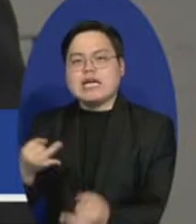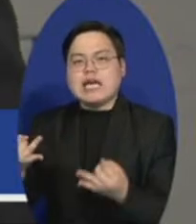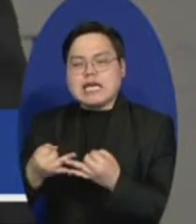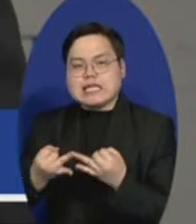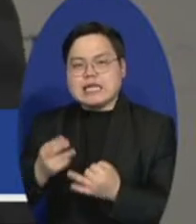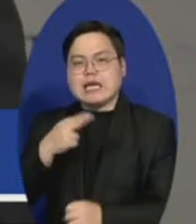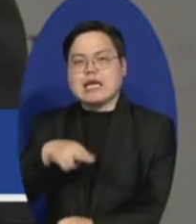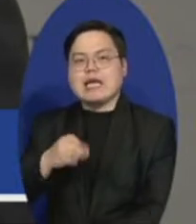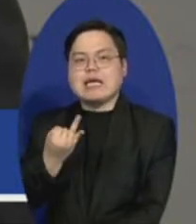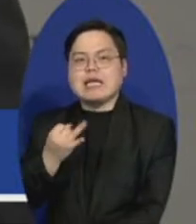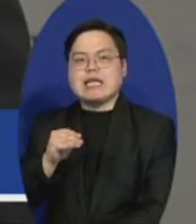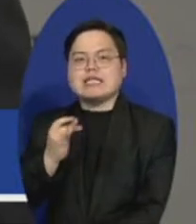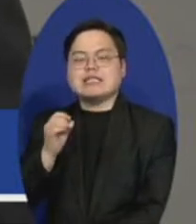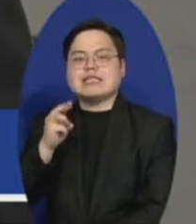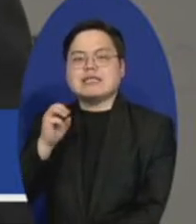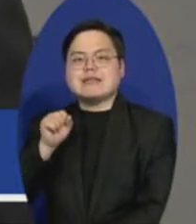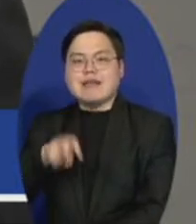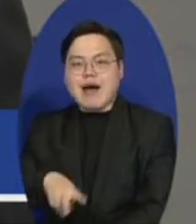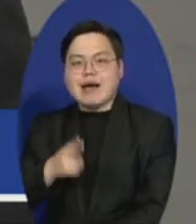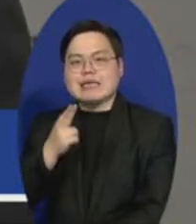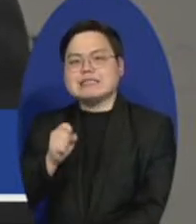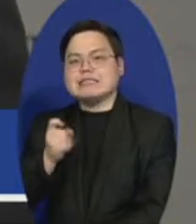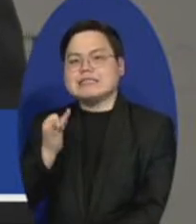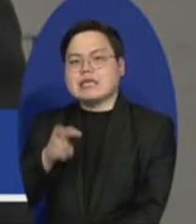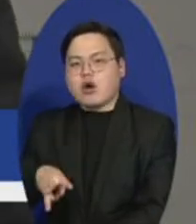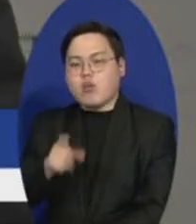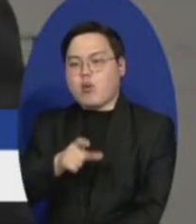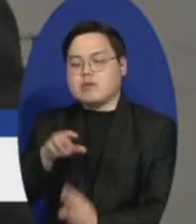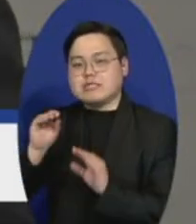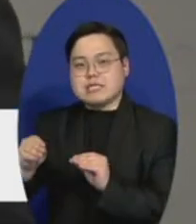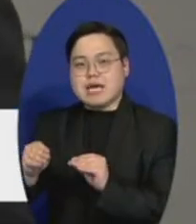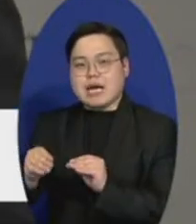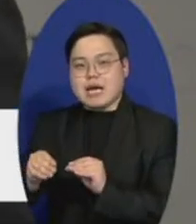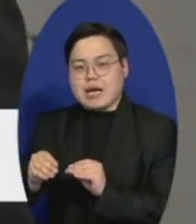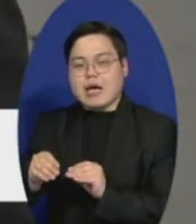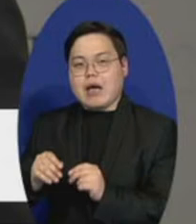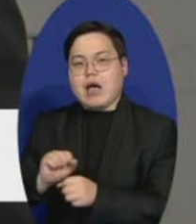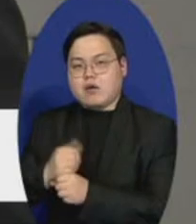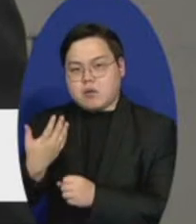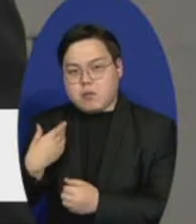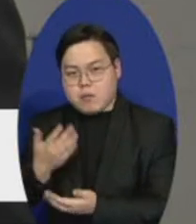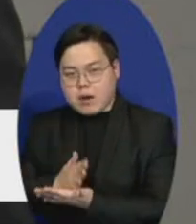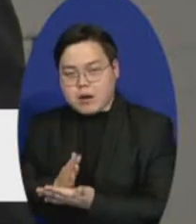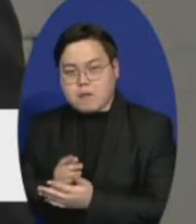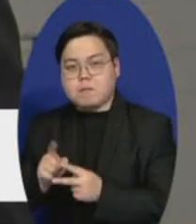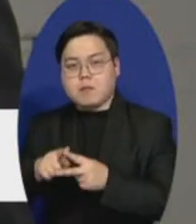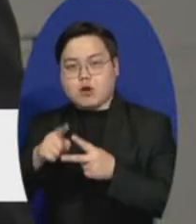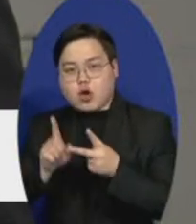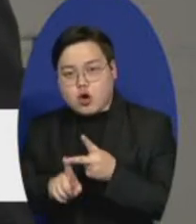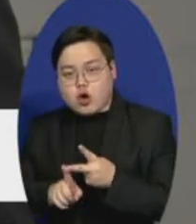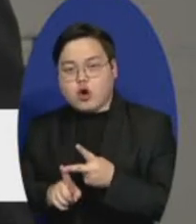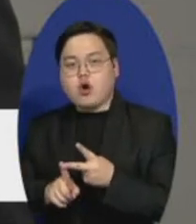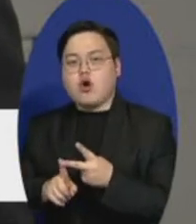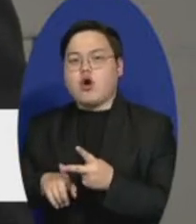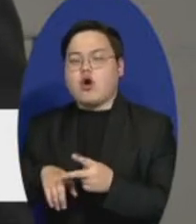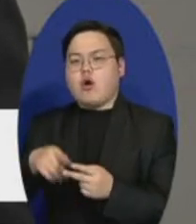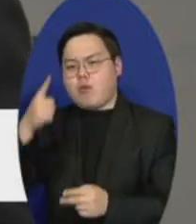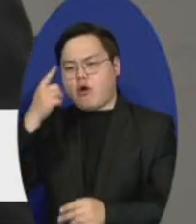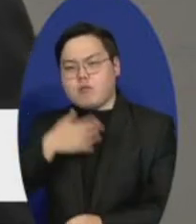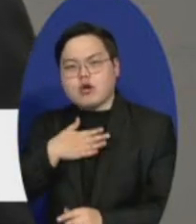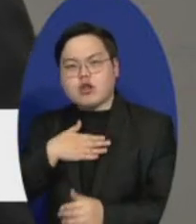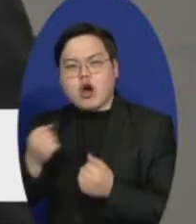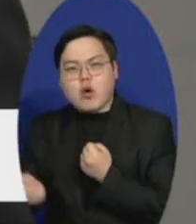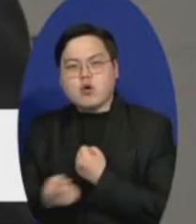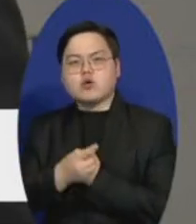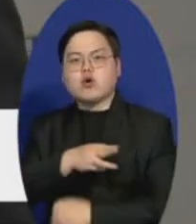чадварын бүхий ард түмнийг үүсгэх 1-р үүрэг байна. 2-р үүрэгт бол бусдаас одоо яахан өөр үндэсний онцлогтой тийм ээ